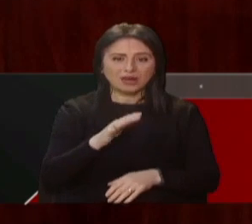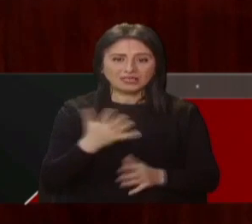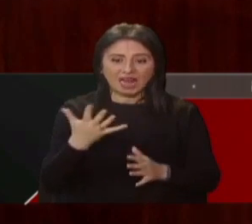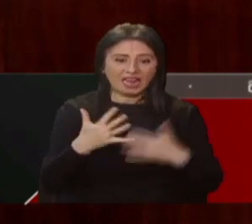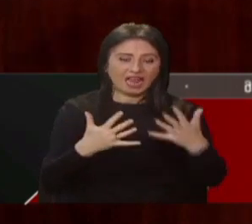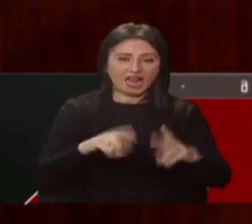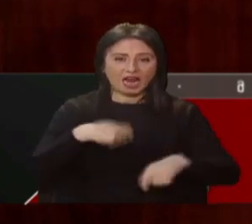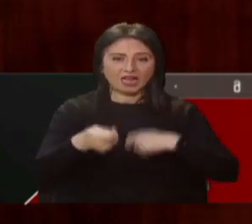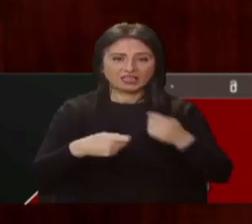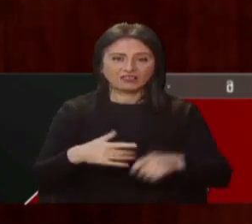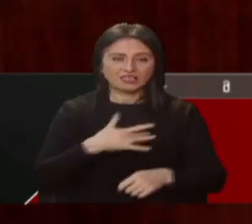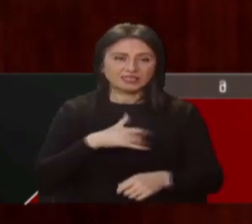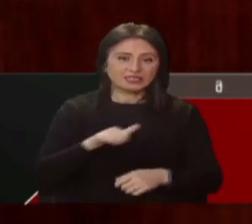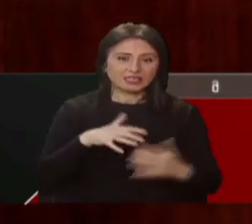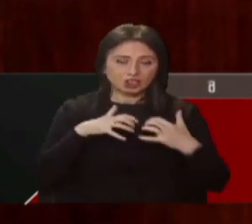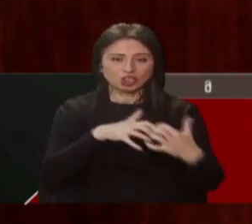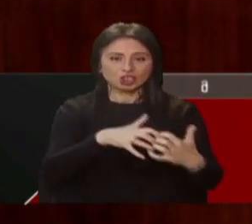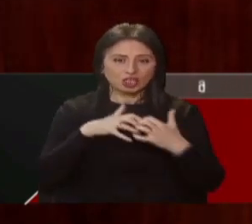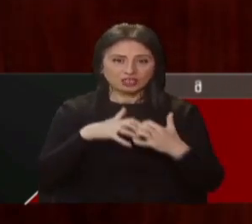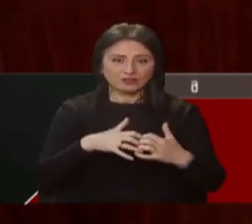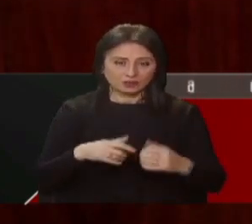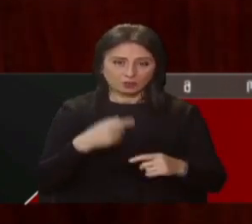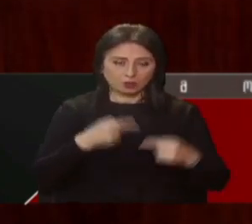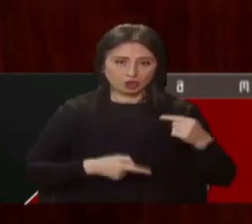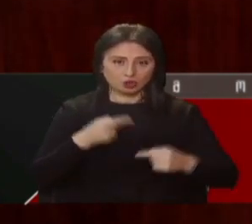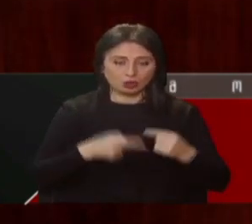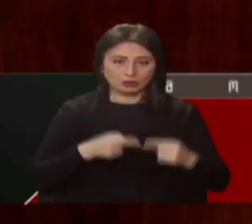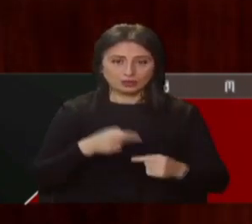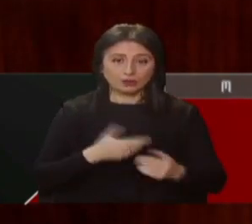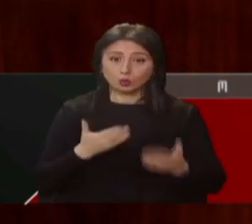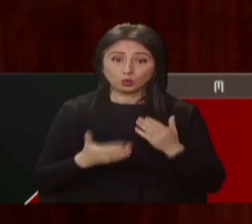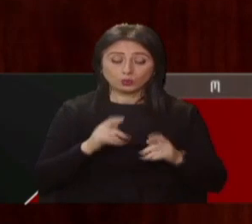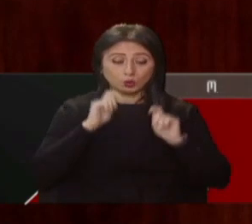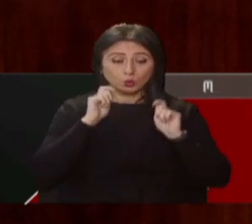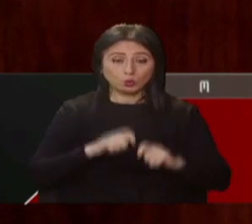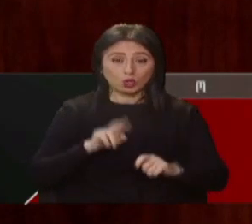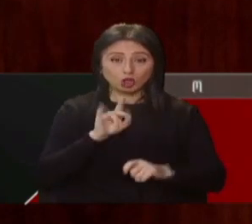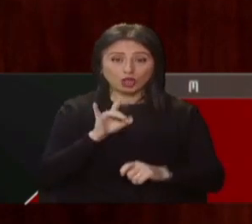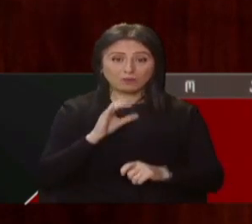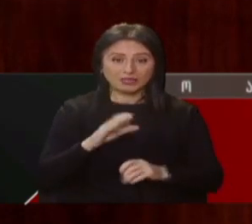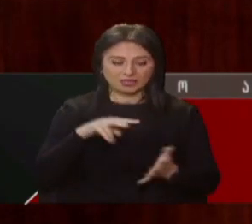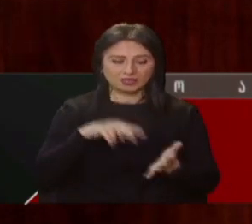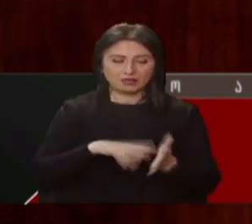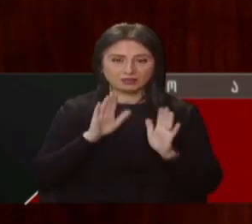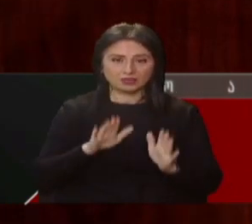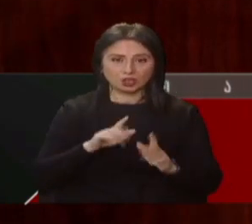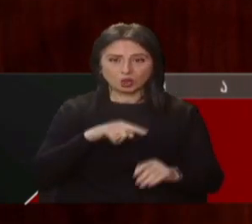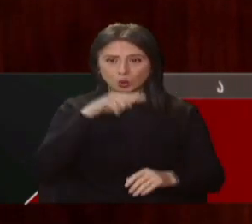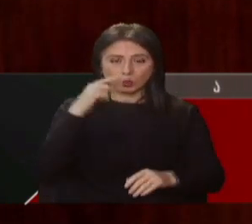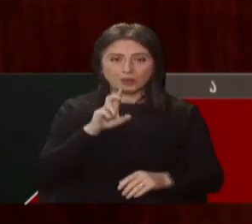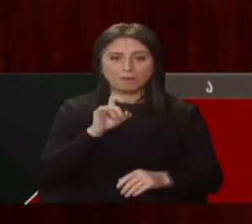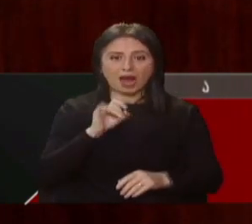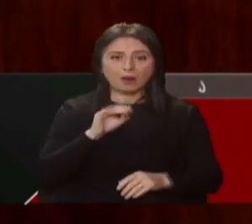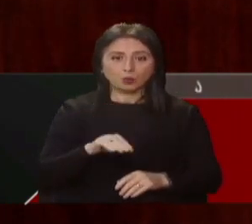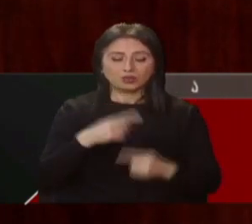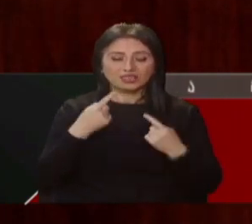ხელში გადადიოდა სასტიკი შეტაკებებისა და ხელჩართული ბრძოლისას. თუმცა უკრაინის დონბასი დგას. რუსეთი